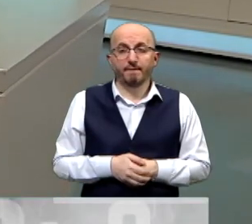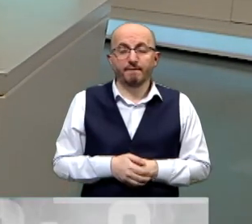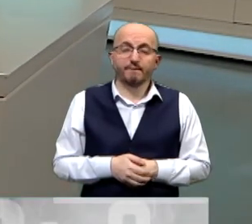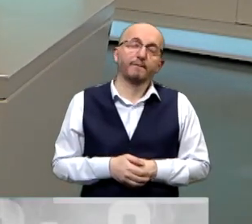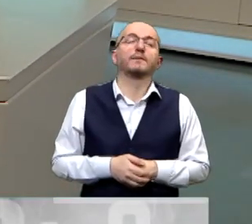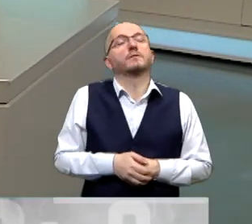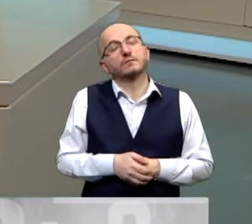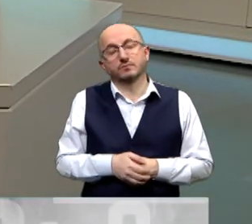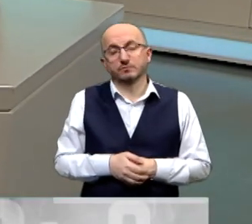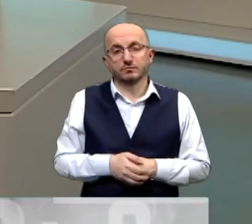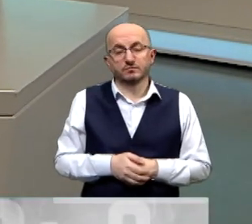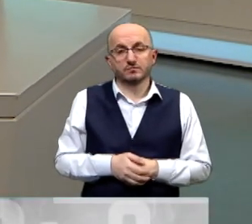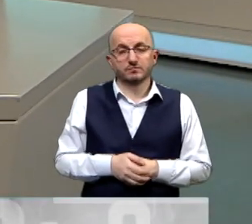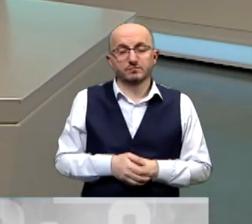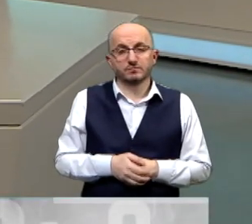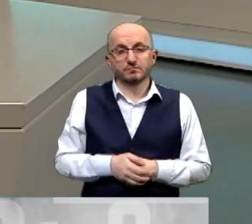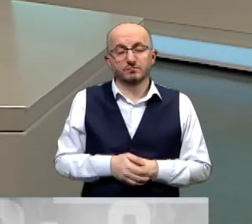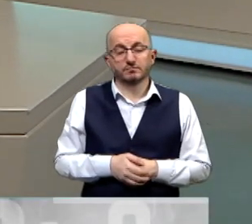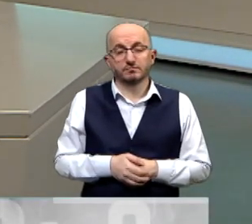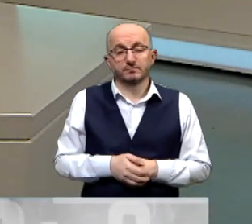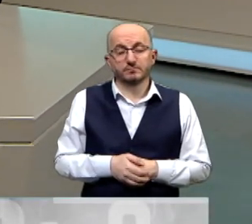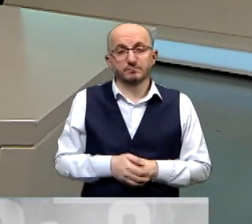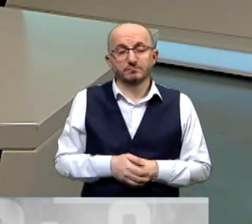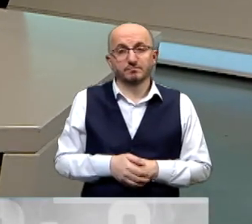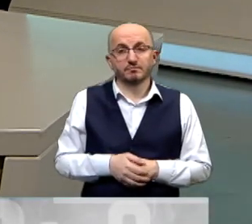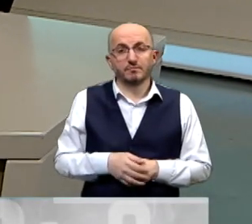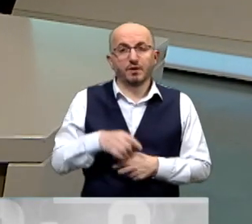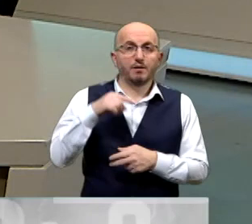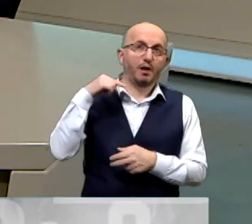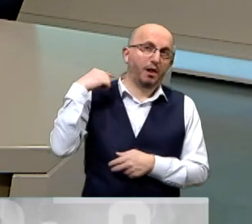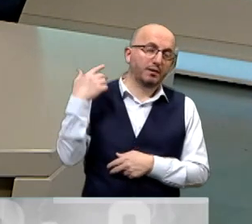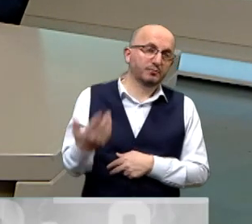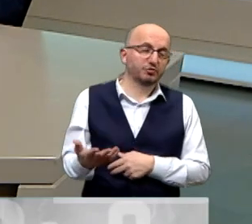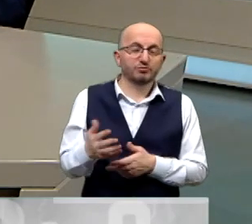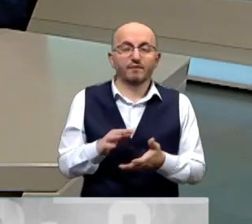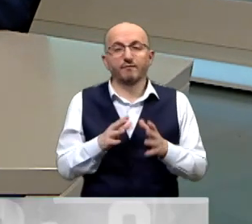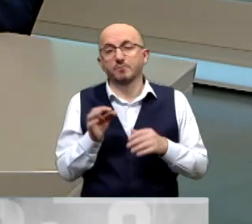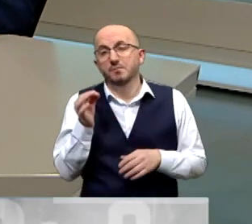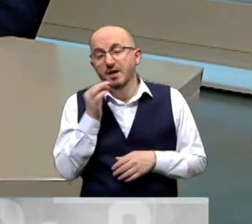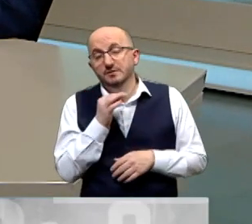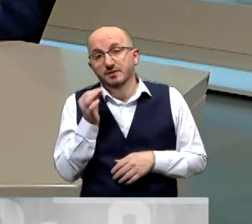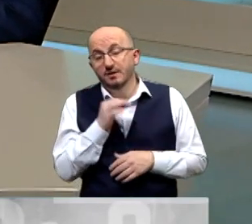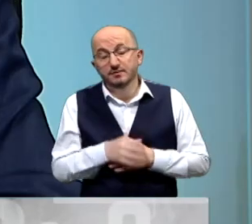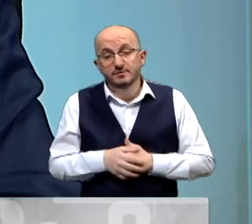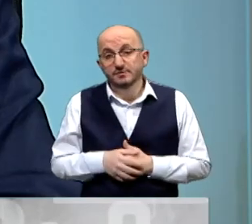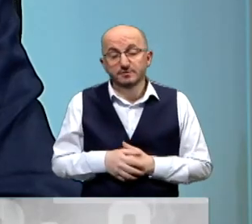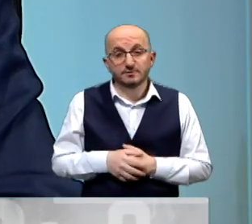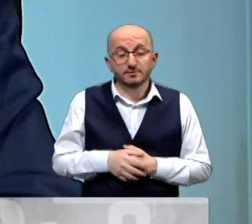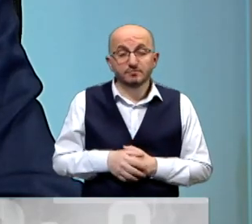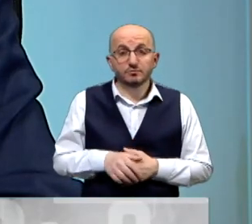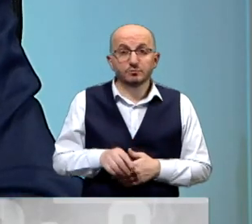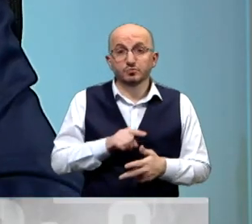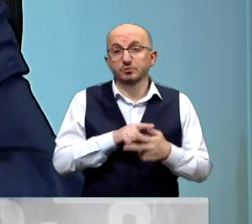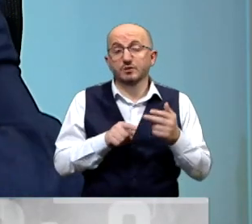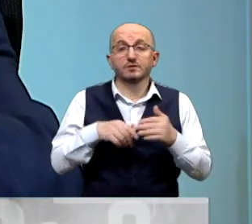uyumak işte bir de diyelim ki bayılmıştır Veya buna benzer Yani bunların